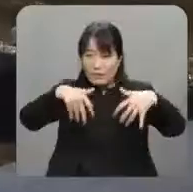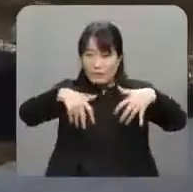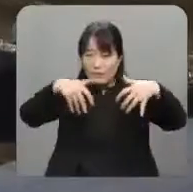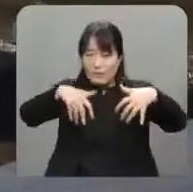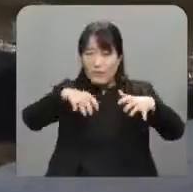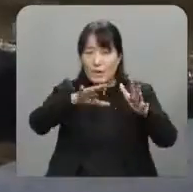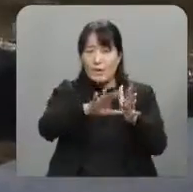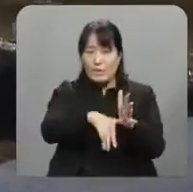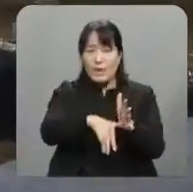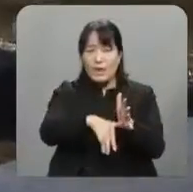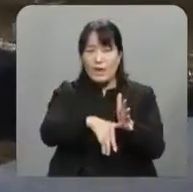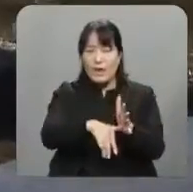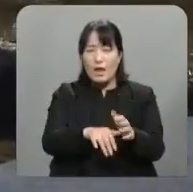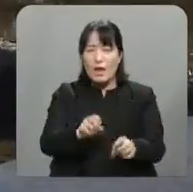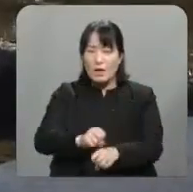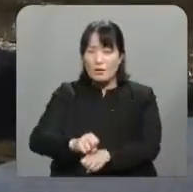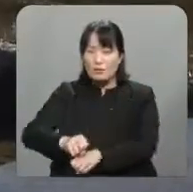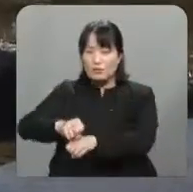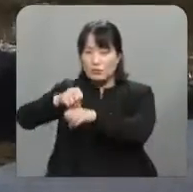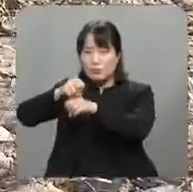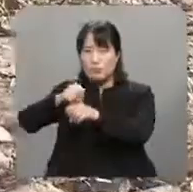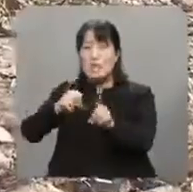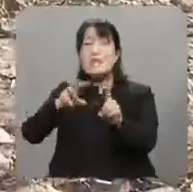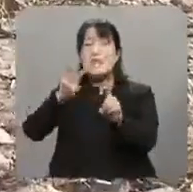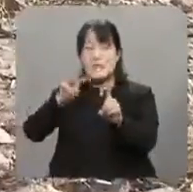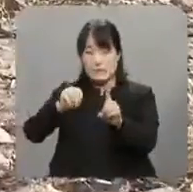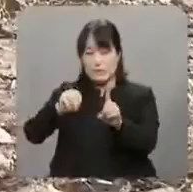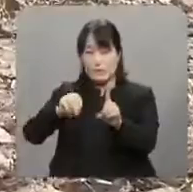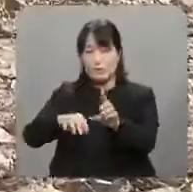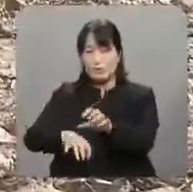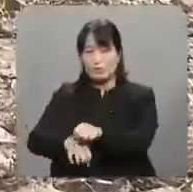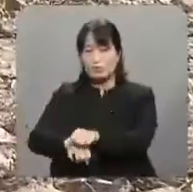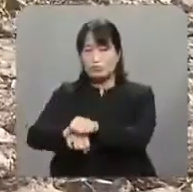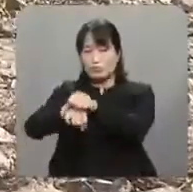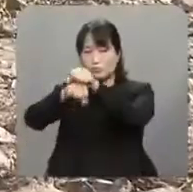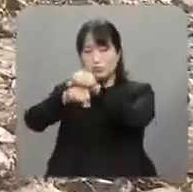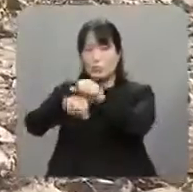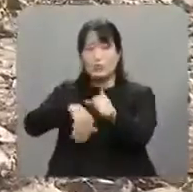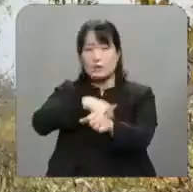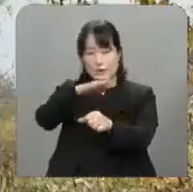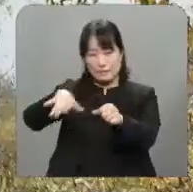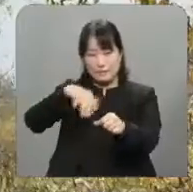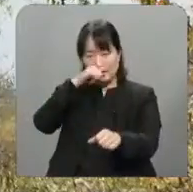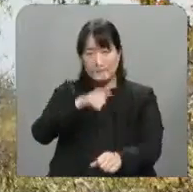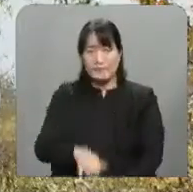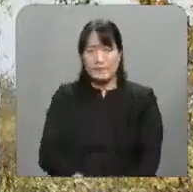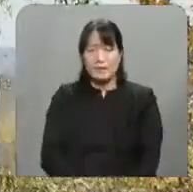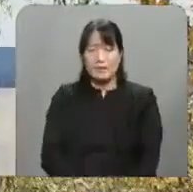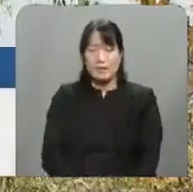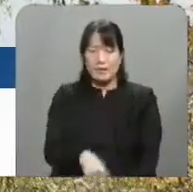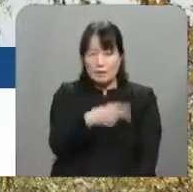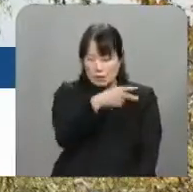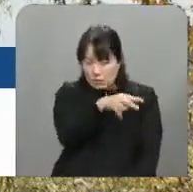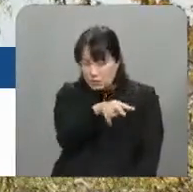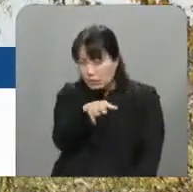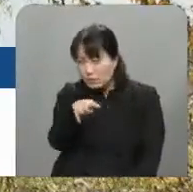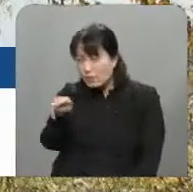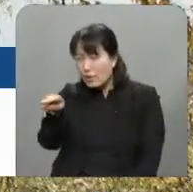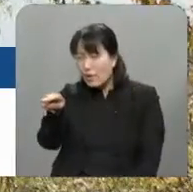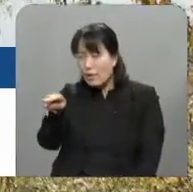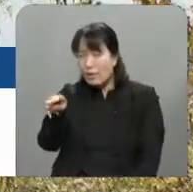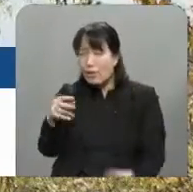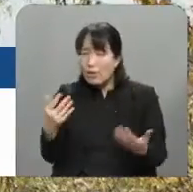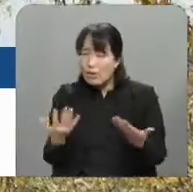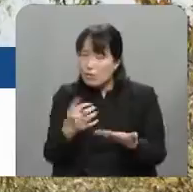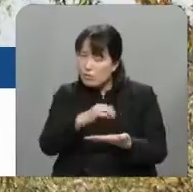바닥의 새로 쌓인 흙더미 높이가 1m 는 될 것으로 추정됩니다 개월 쳐다보면 내 작업을